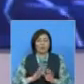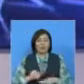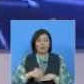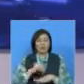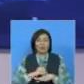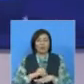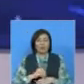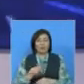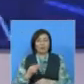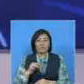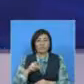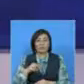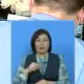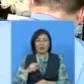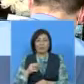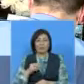области Мейрамбека Шармагамбета.